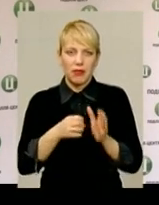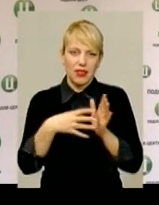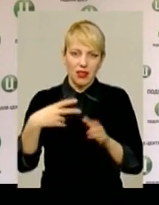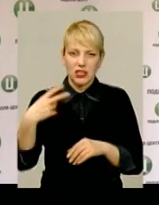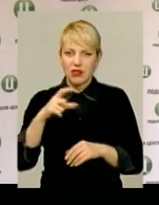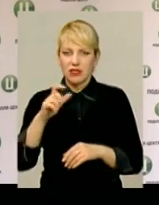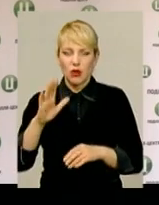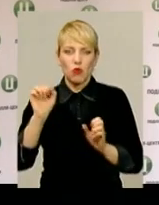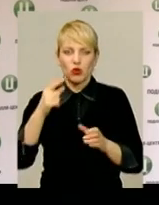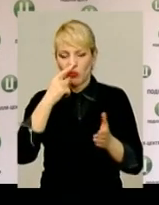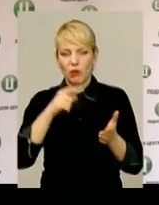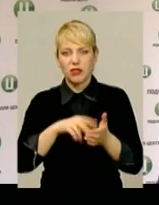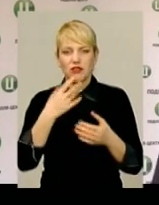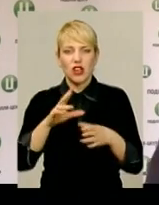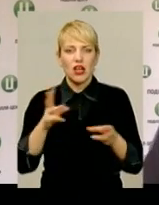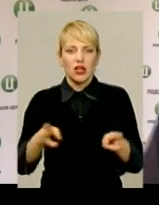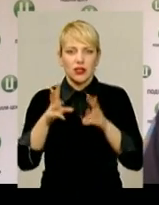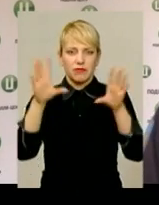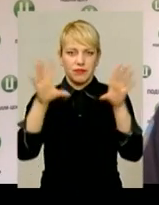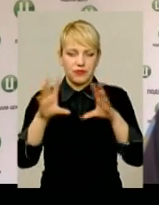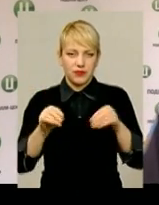вже приїхати просто на згарище. А це не тільки